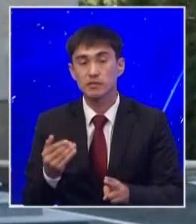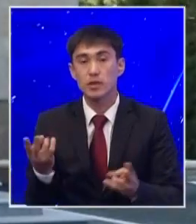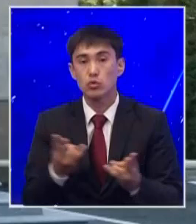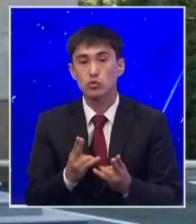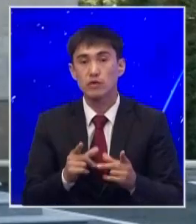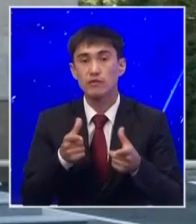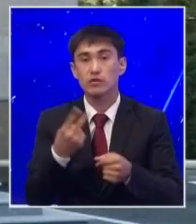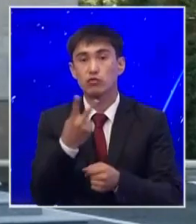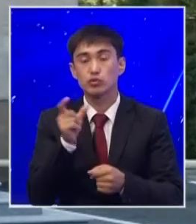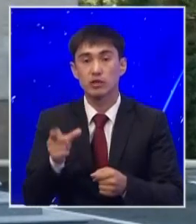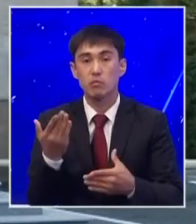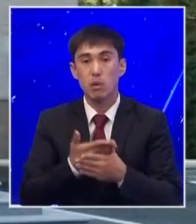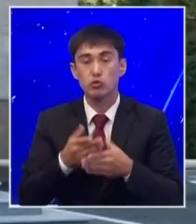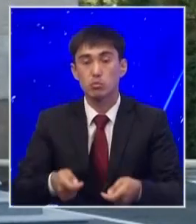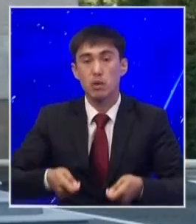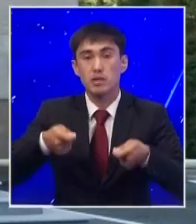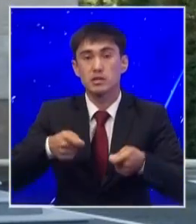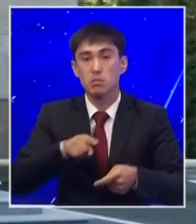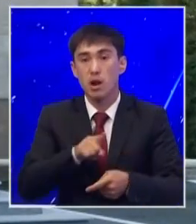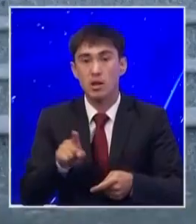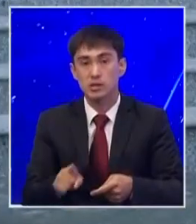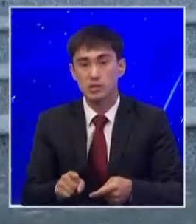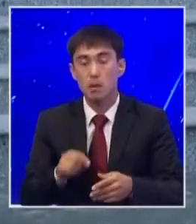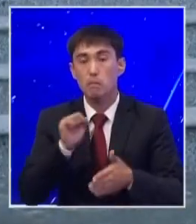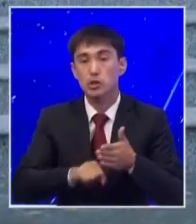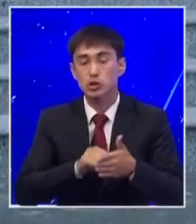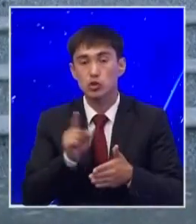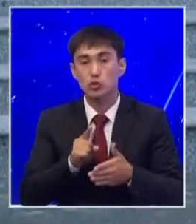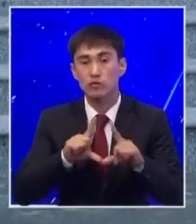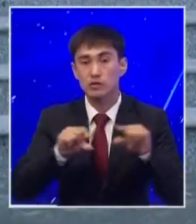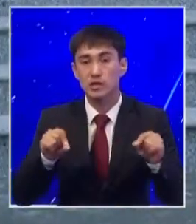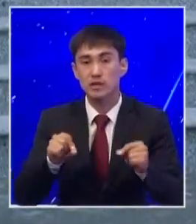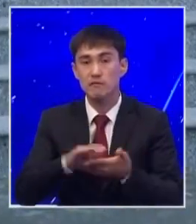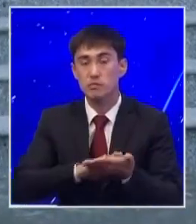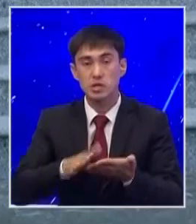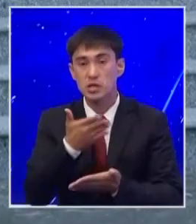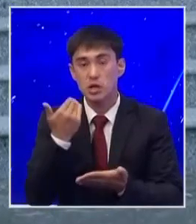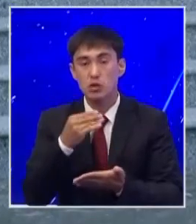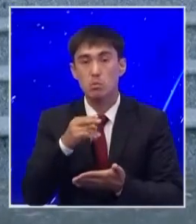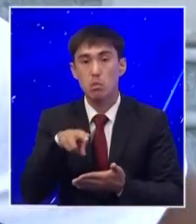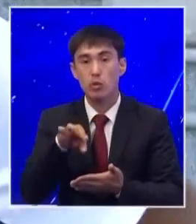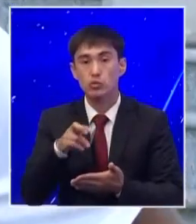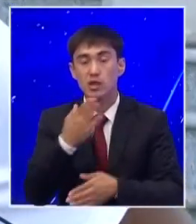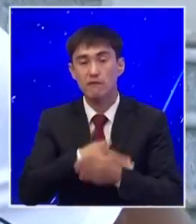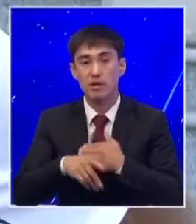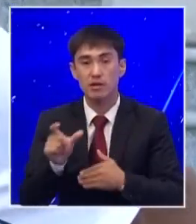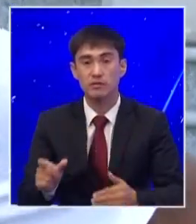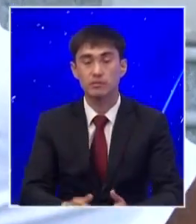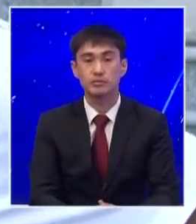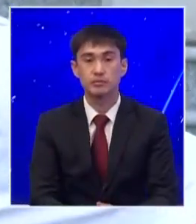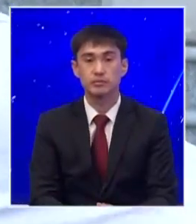нужно выйти двум людям и помочь подняться по лестнице. Причина в том, что в здании вообще нет пандуса для инвалидов.